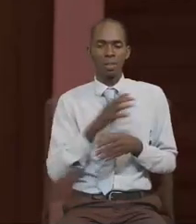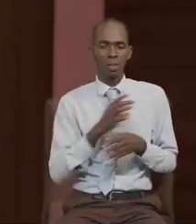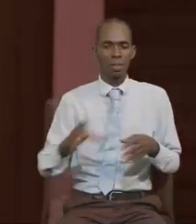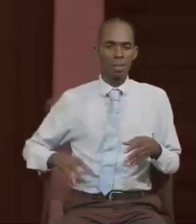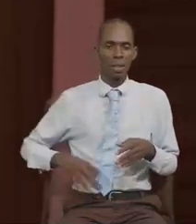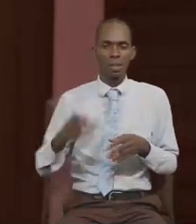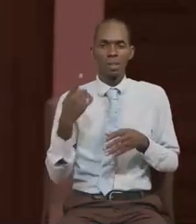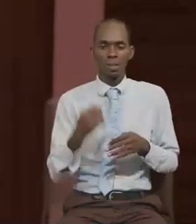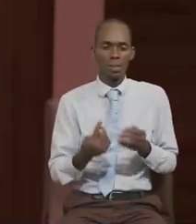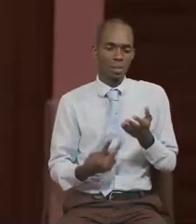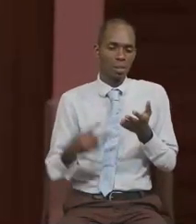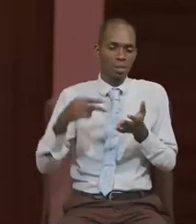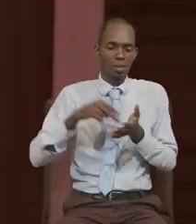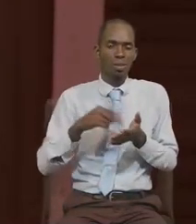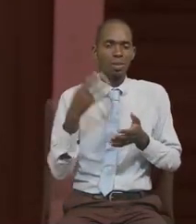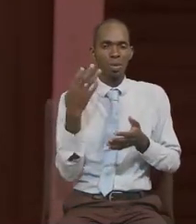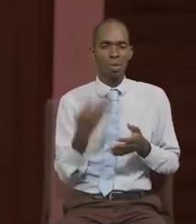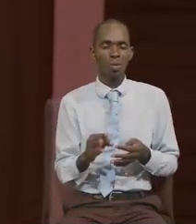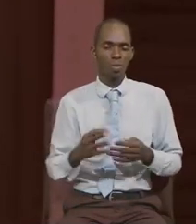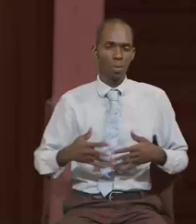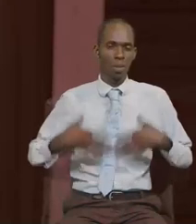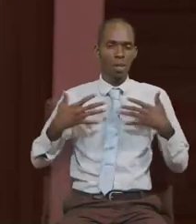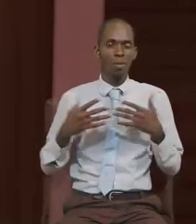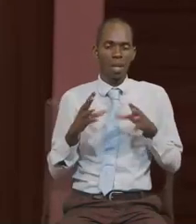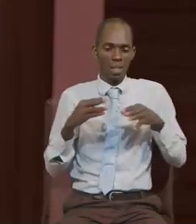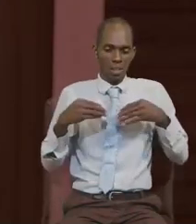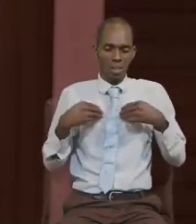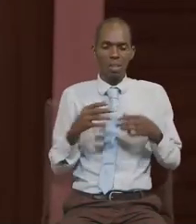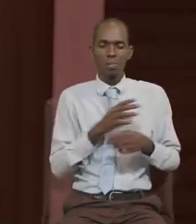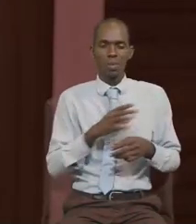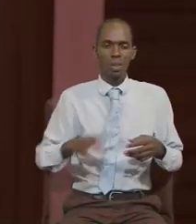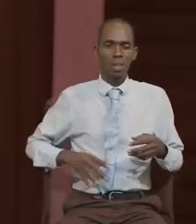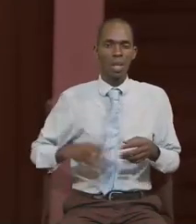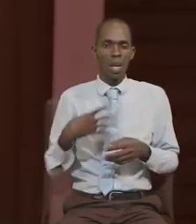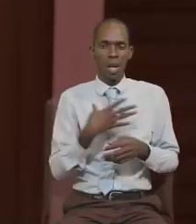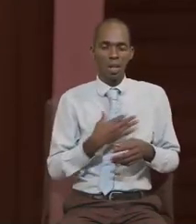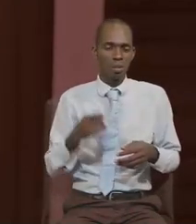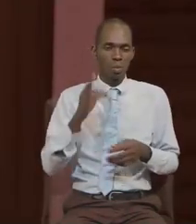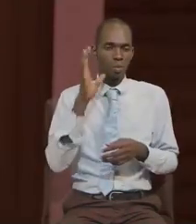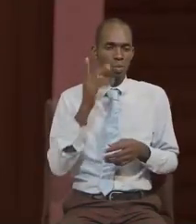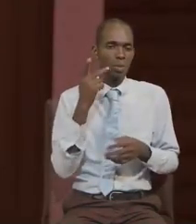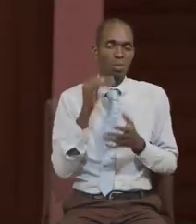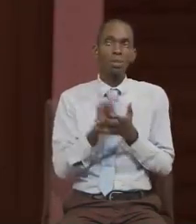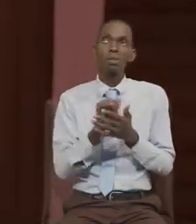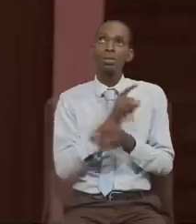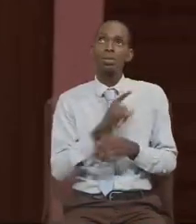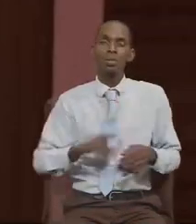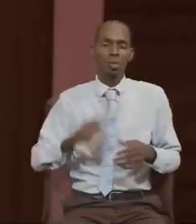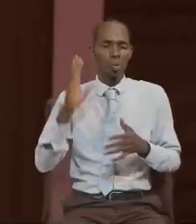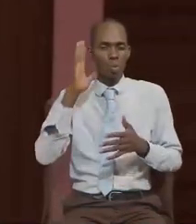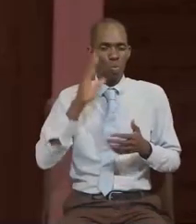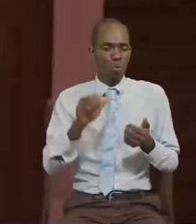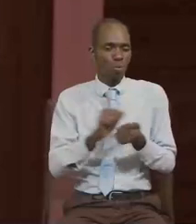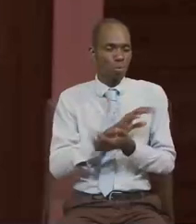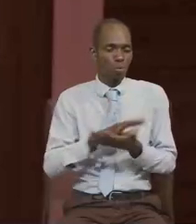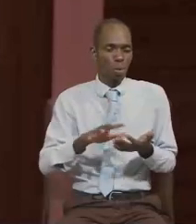vie », et tu l'amènes dans ta vie, toutes ces mauvaises habitudes, il va les détruire, il va les anéantir. La nouvelle vie